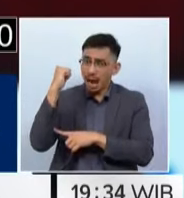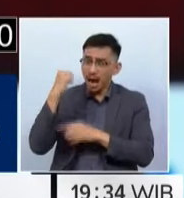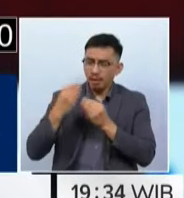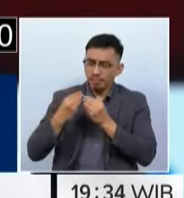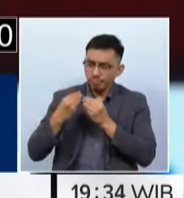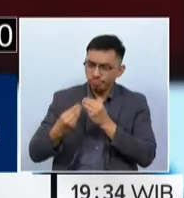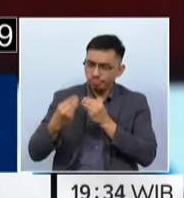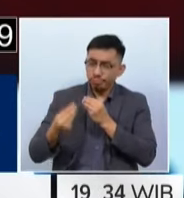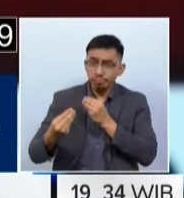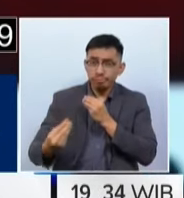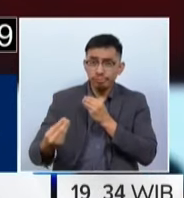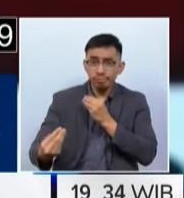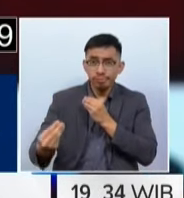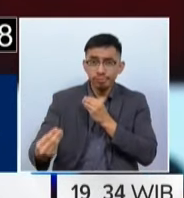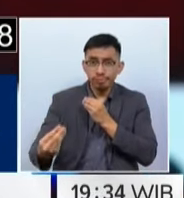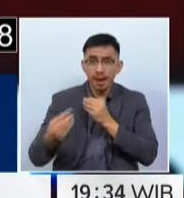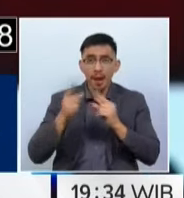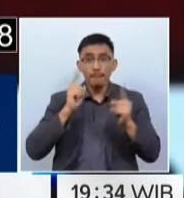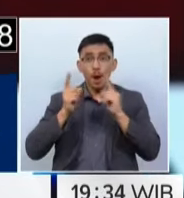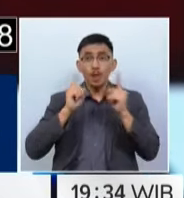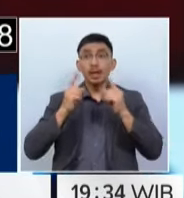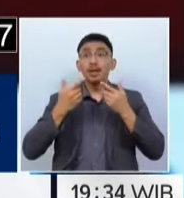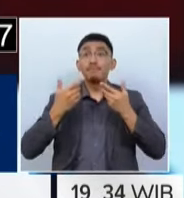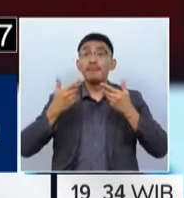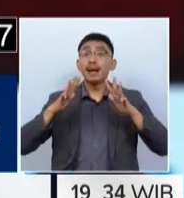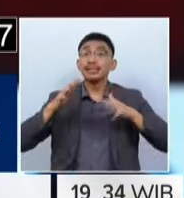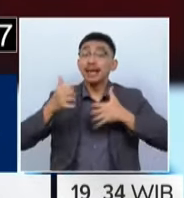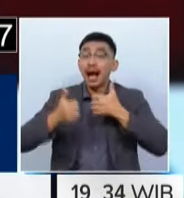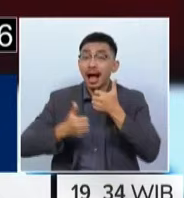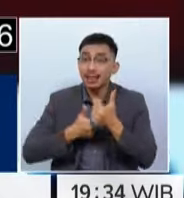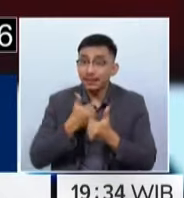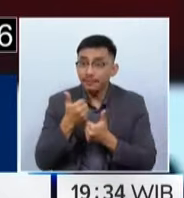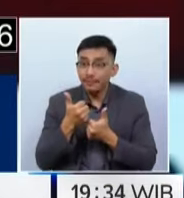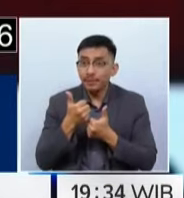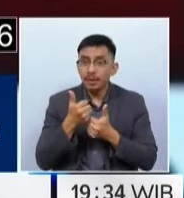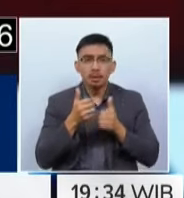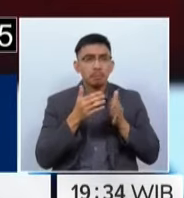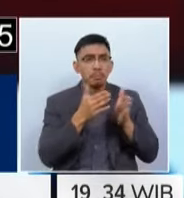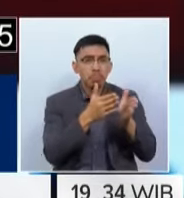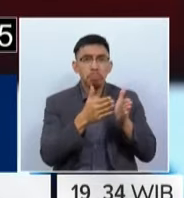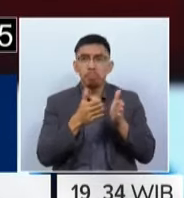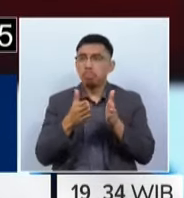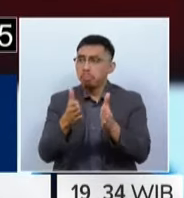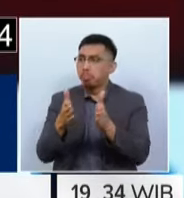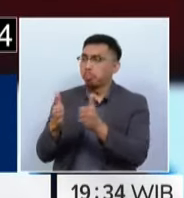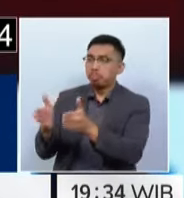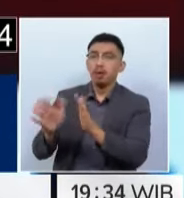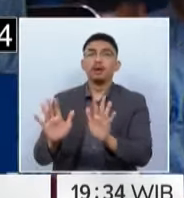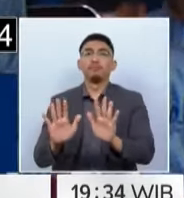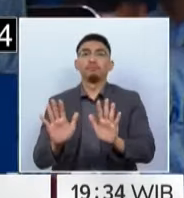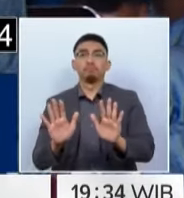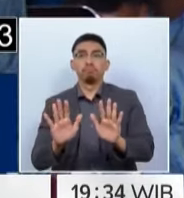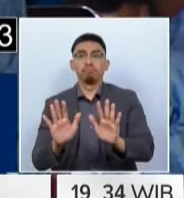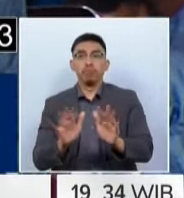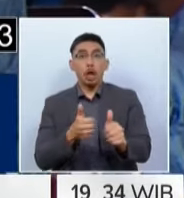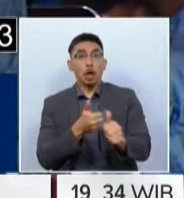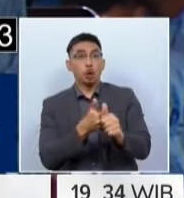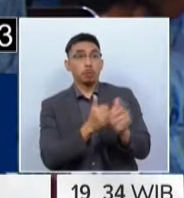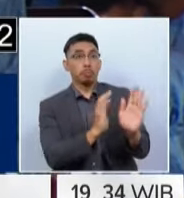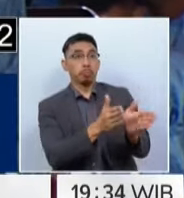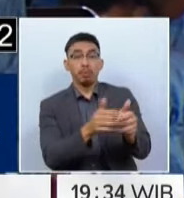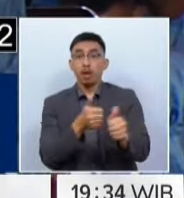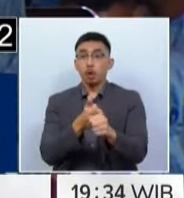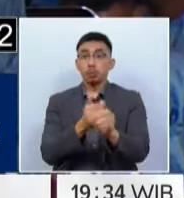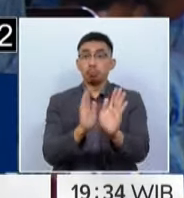aktif adalah Non Blok tidak memihak tidak ikut blokok tidak ikutakta ini akan